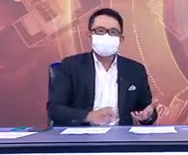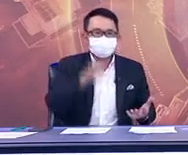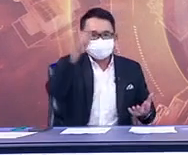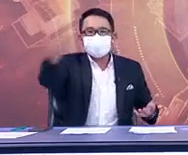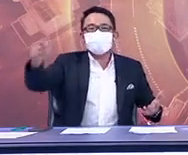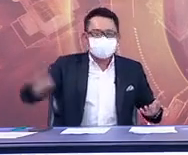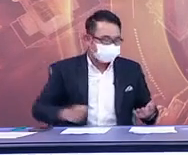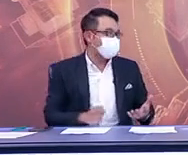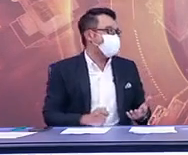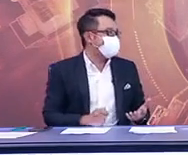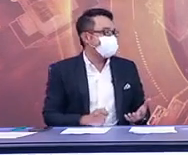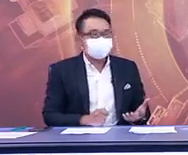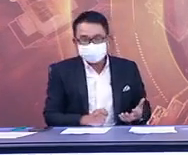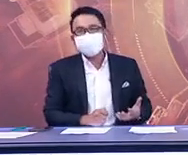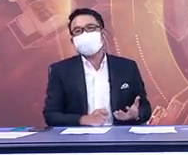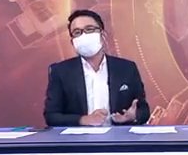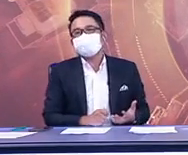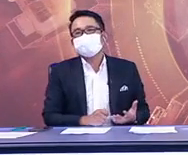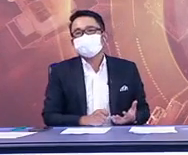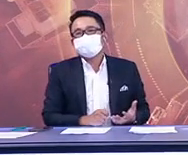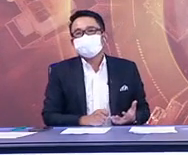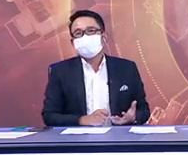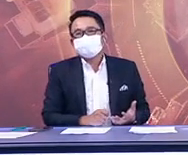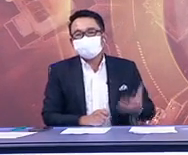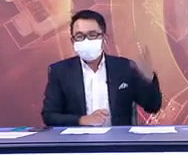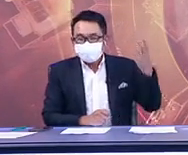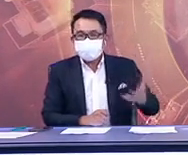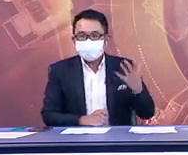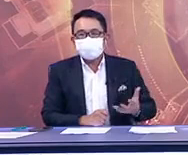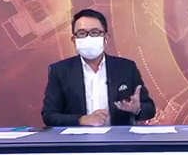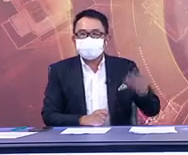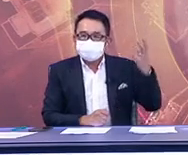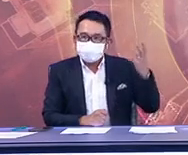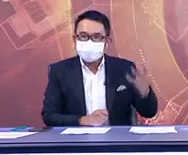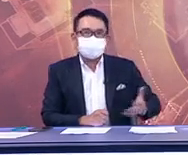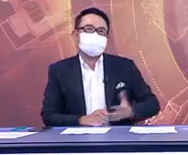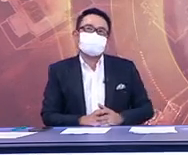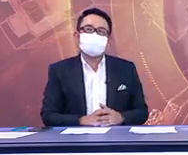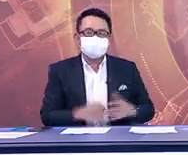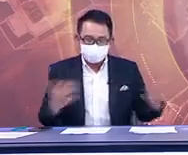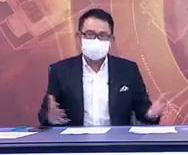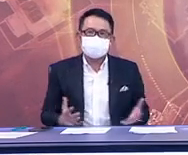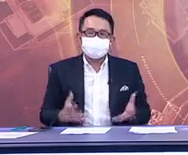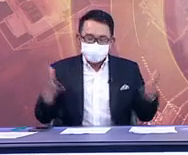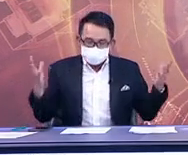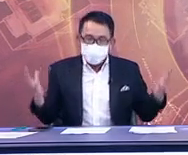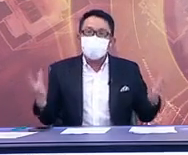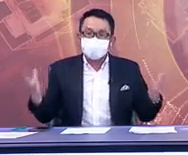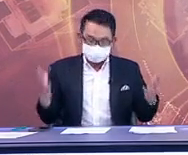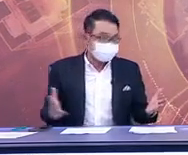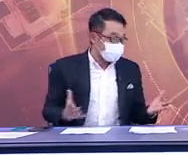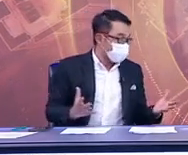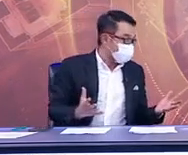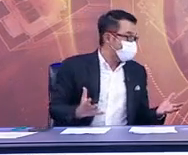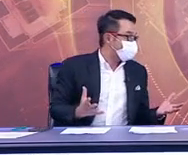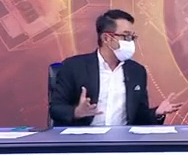ปเดินฉีดยาให้กับชาวบ้านไม่ใช่ฮะการบริหารงานเนี่ยมันมีวิธีการดังนั้นลองเ